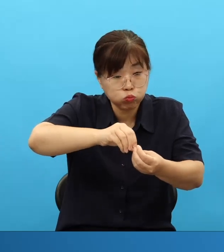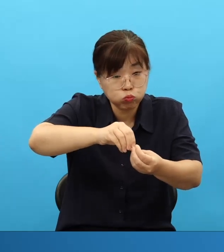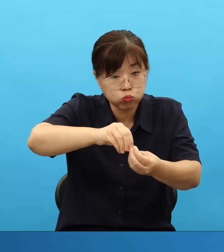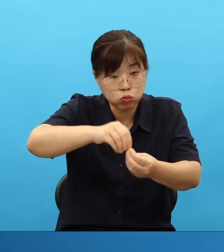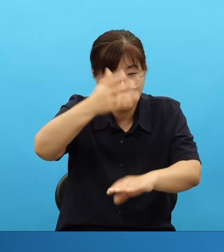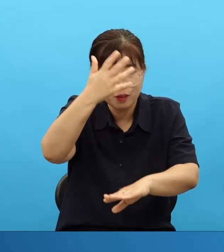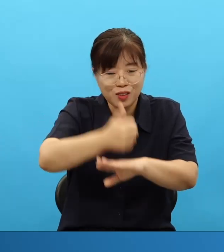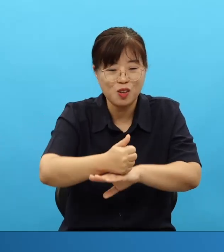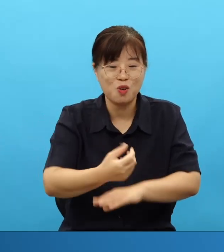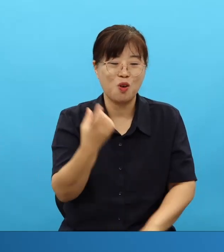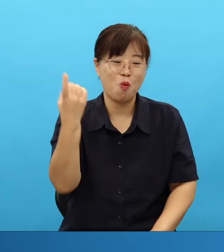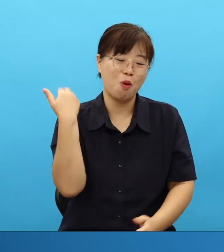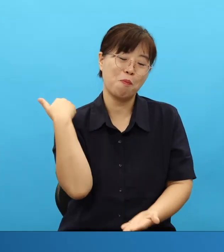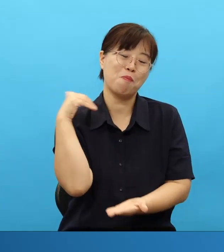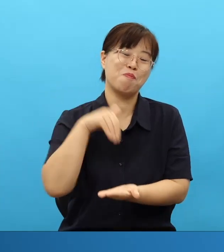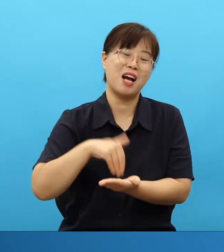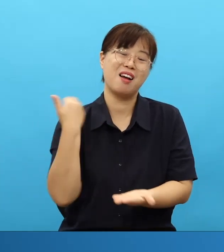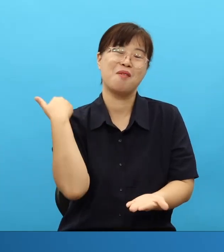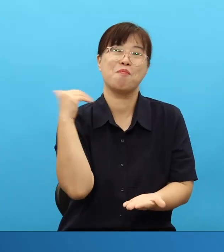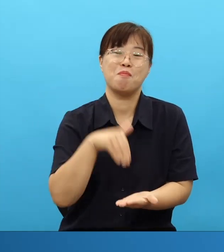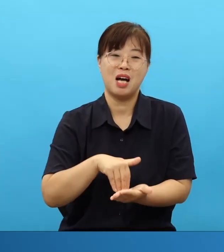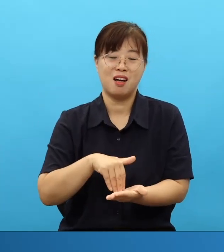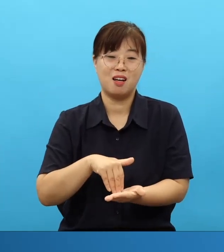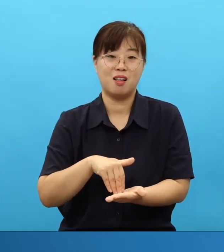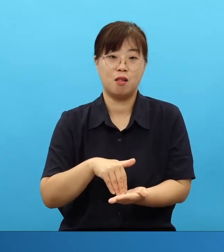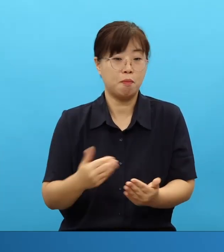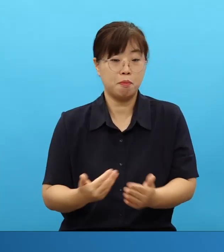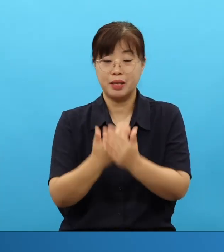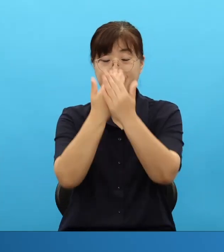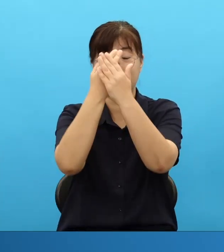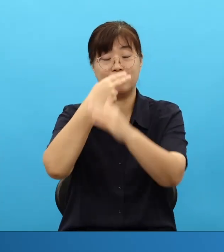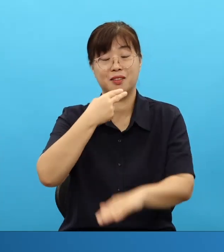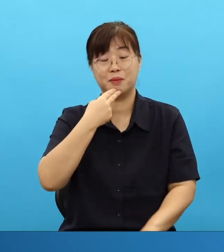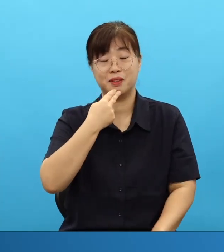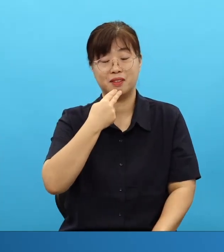원래대로도 알면 나이가 들어도수록